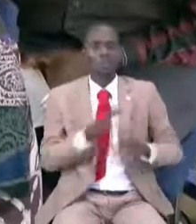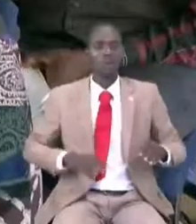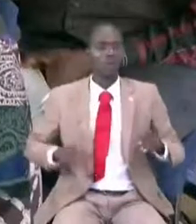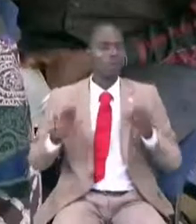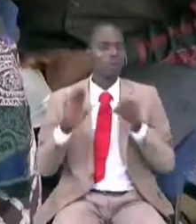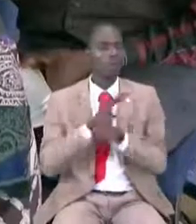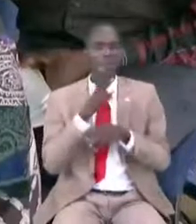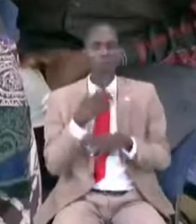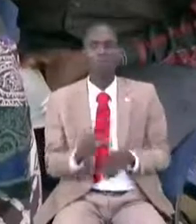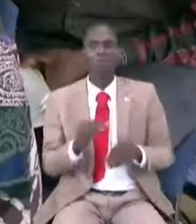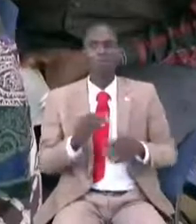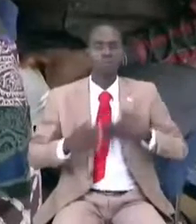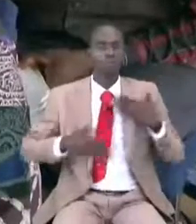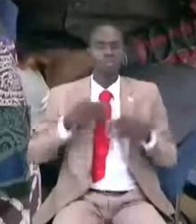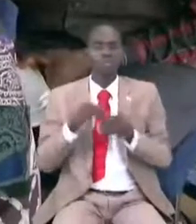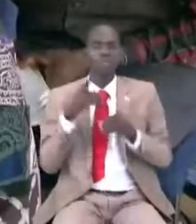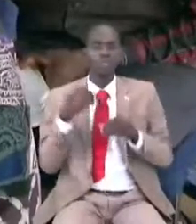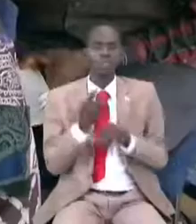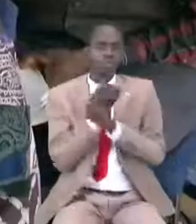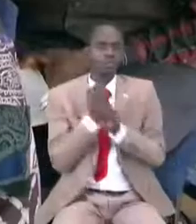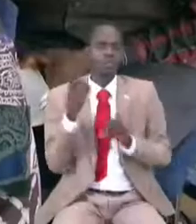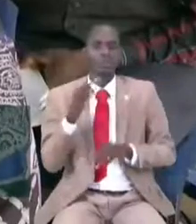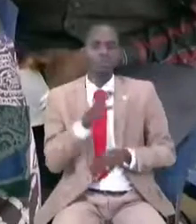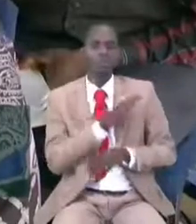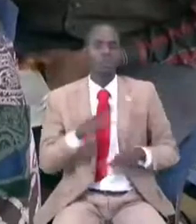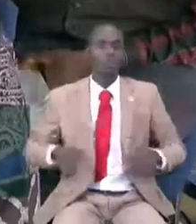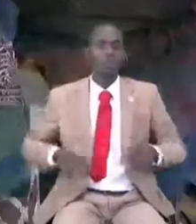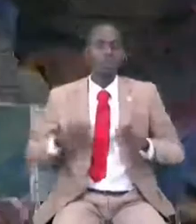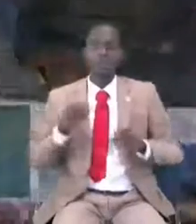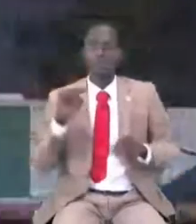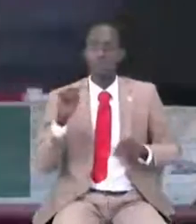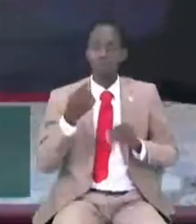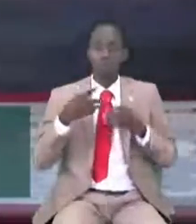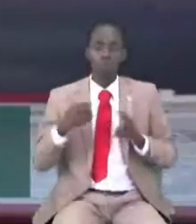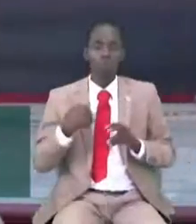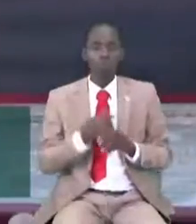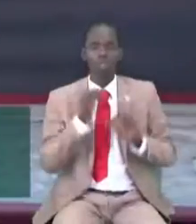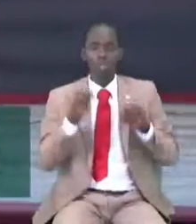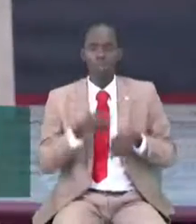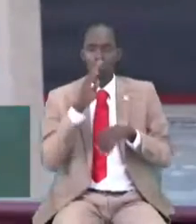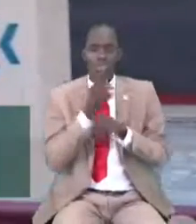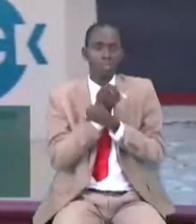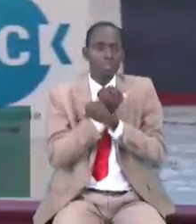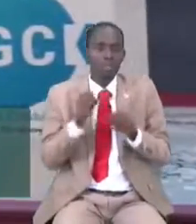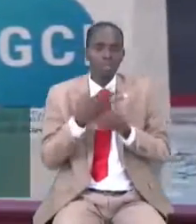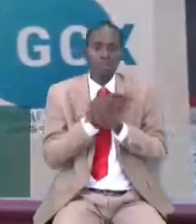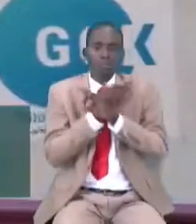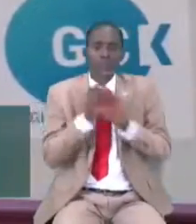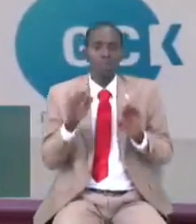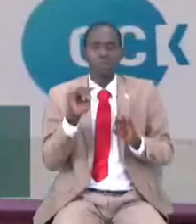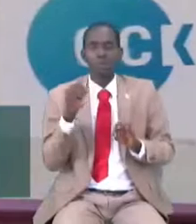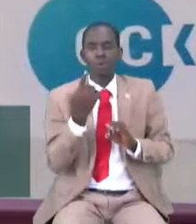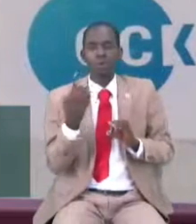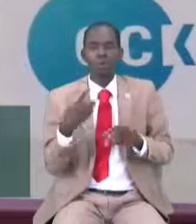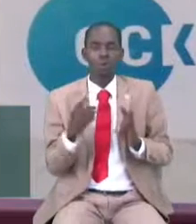Christ. Le seul moyen d'être justifié et affranchi et sans jugement, que nos péchés ont